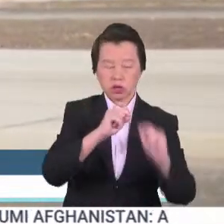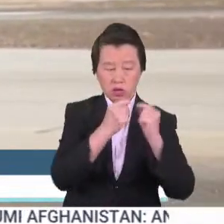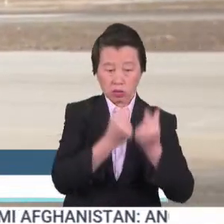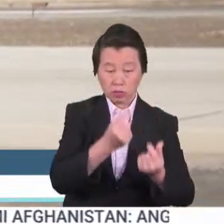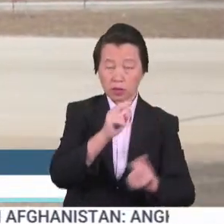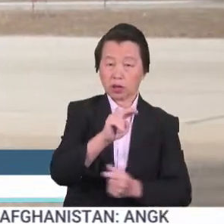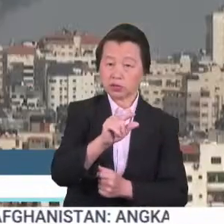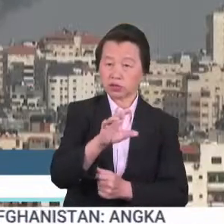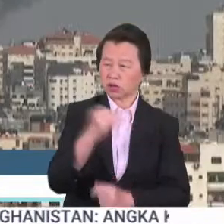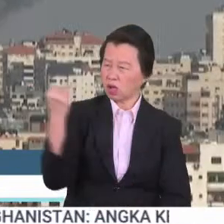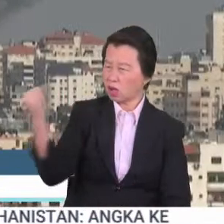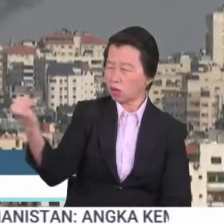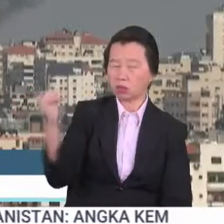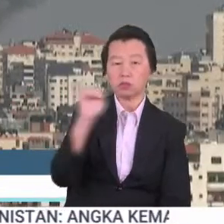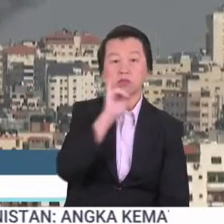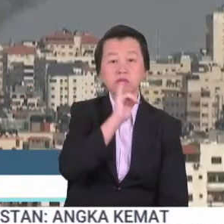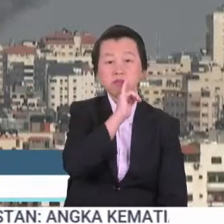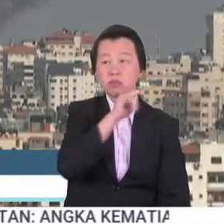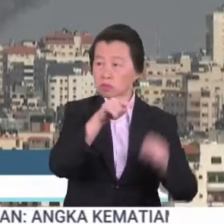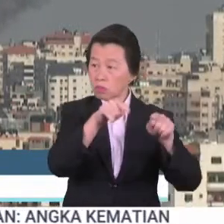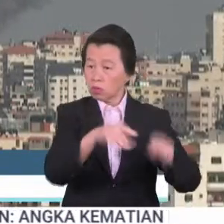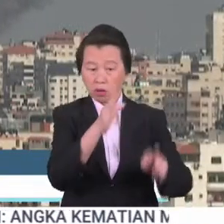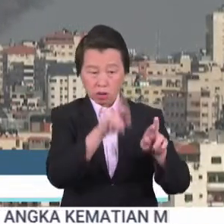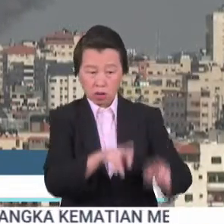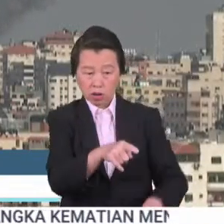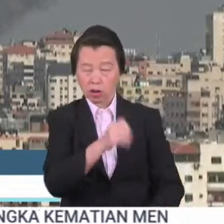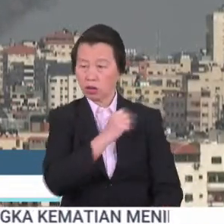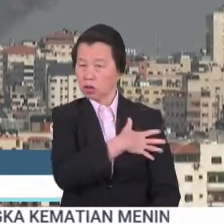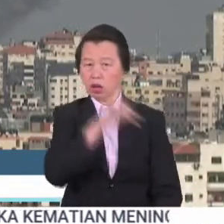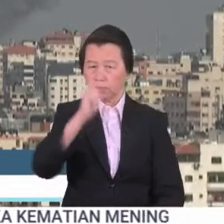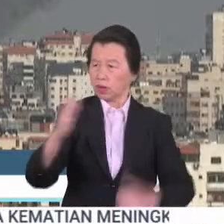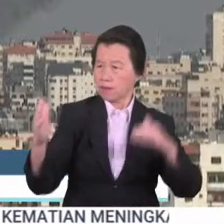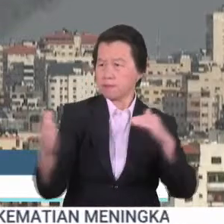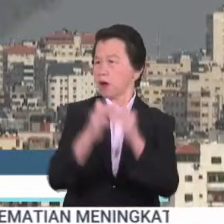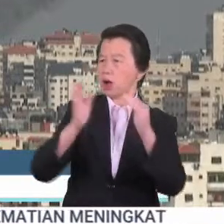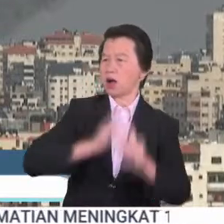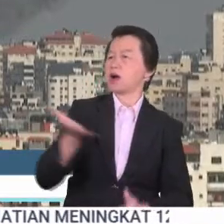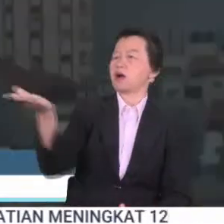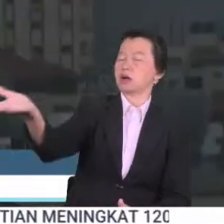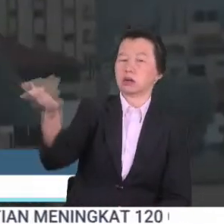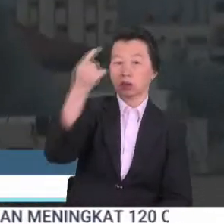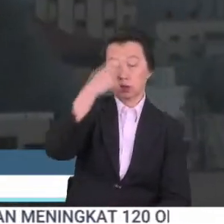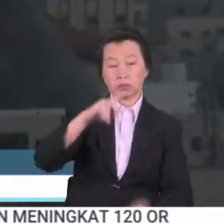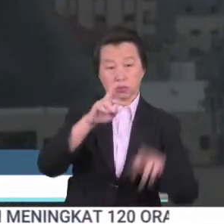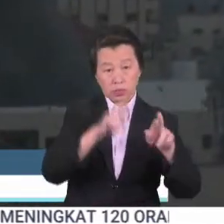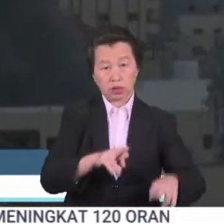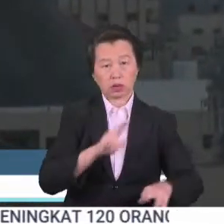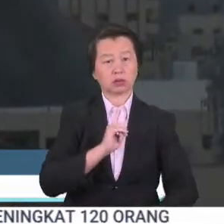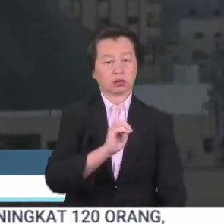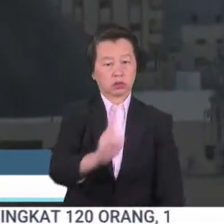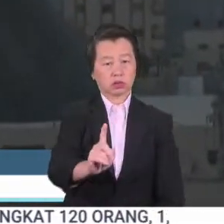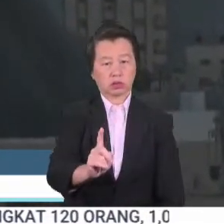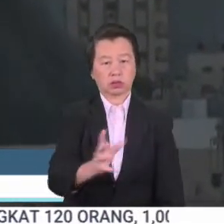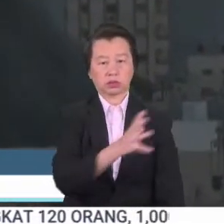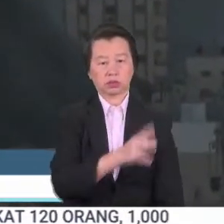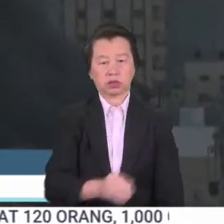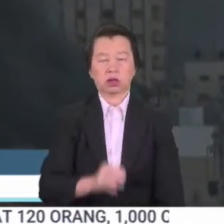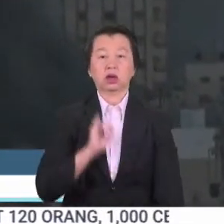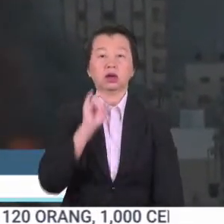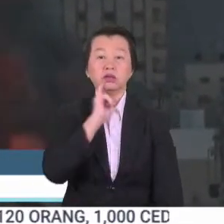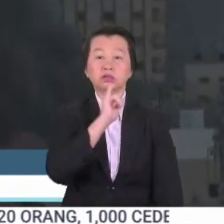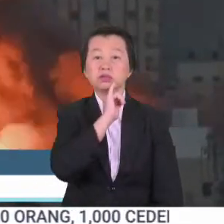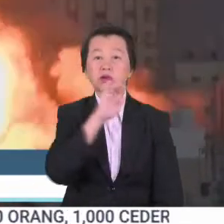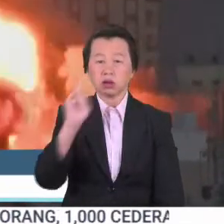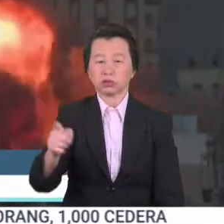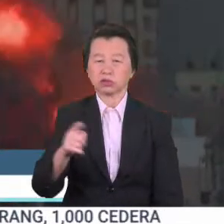menekankan bahawa kekejaman Israel terhadap rakyat Palestin mestilah ditentang oleh umat Islam dan pemimpin di seluruh dunia Israel telah